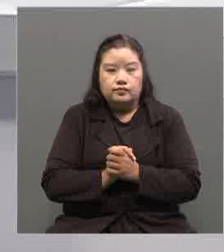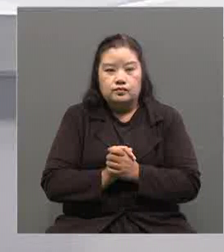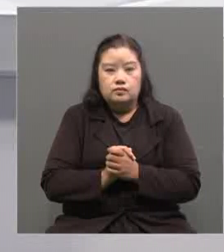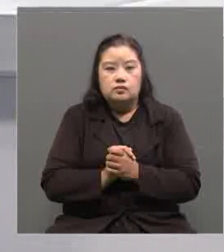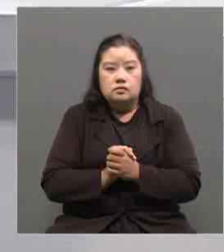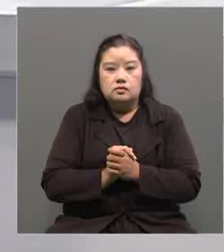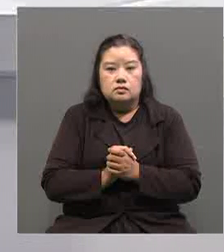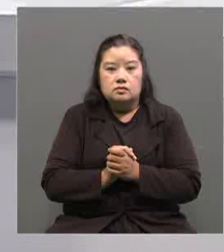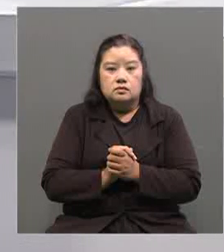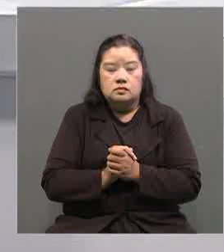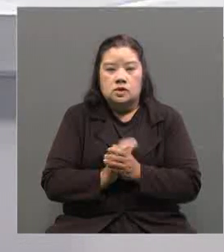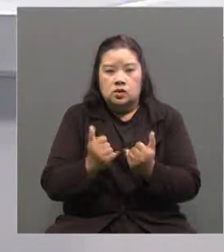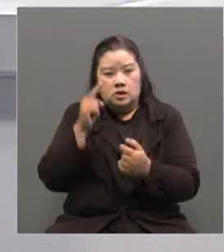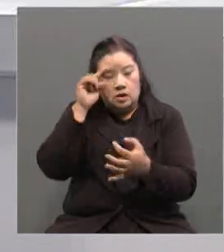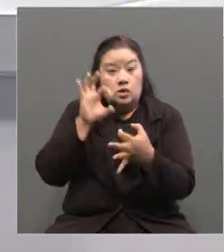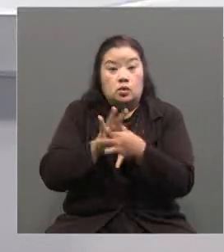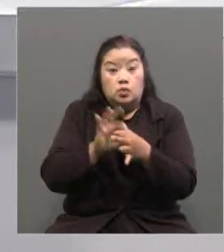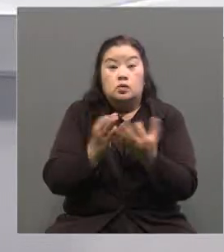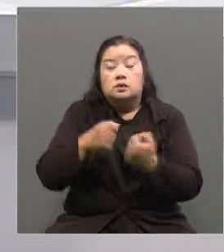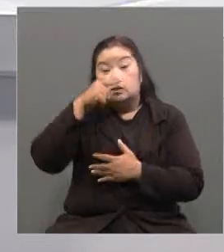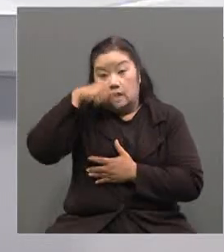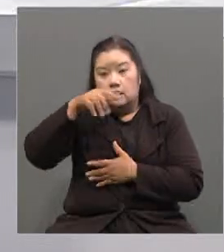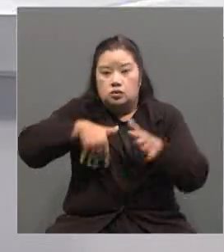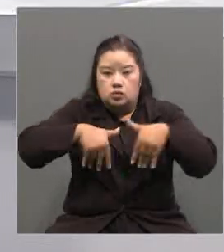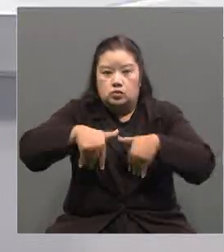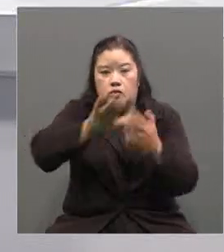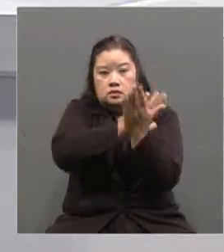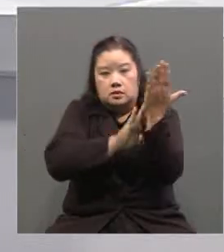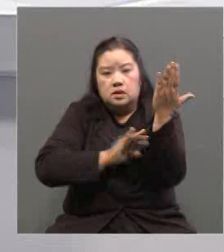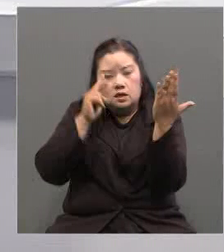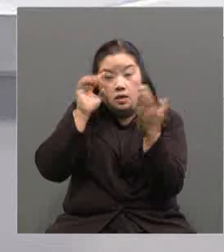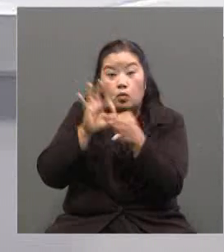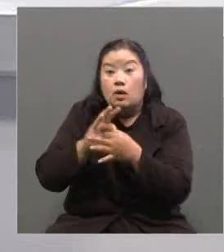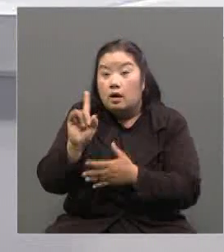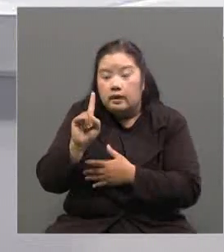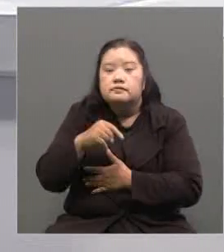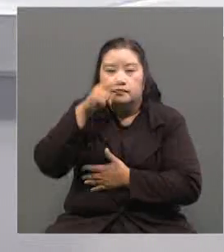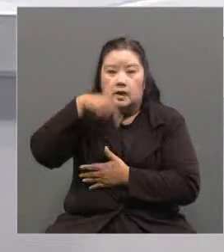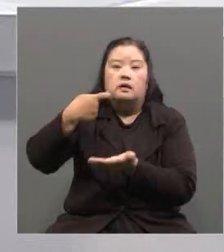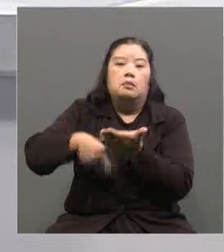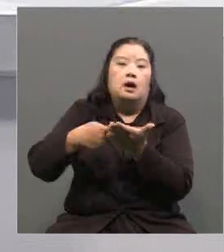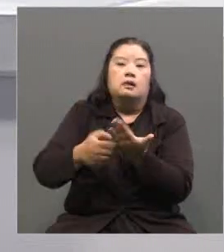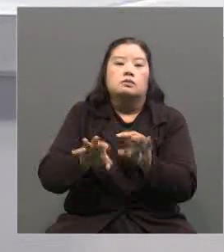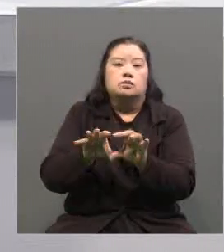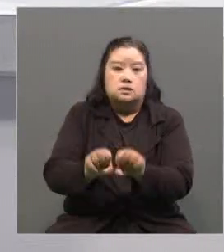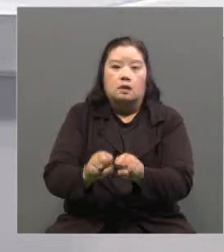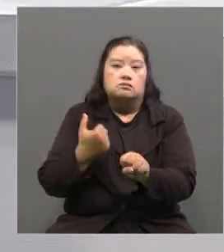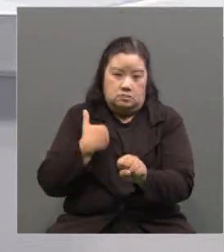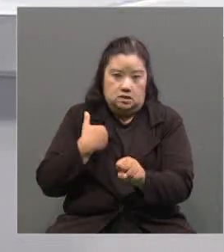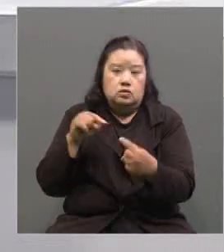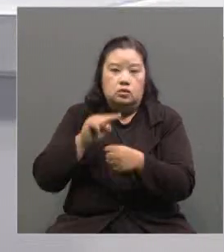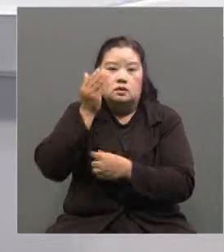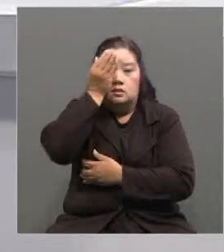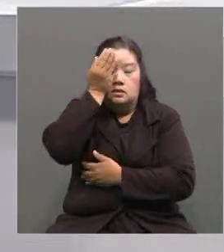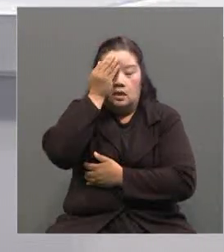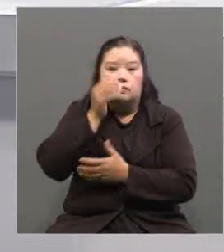ส่วนอีกหนึ่งเรื่องที่ถือว่าเป็นข้อเป็นห่วงของคนไทยทั้งประเทศนะครับก็คือตัวประกันชาวไทยที่ถูกจับไปในอิสราเอลในเหตุการณ์ครั้งนี้